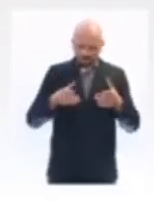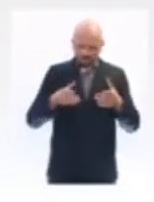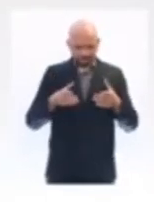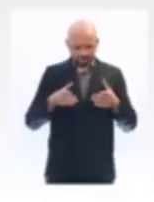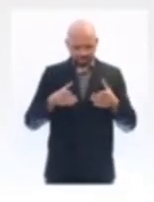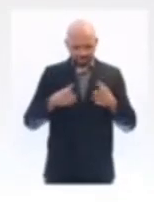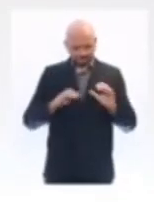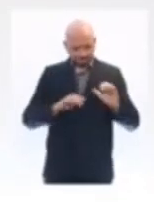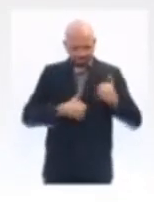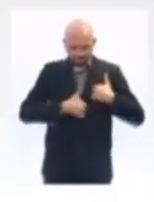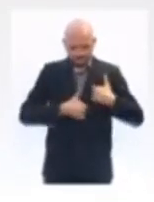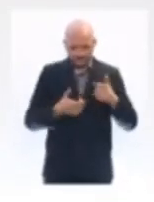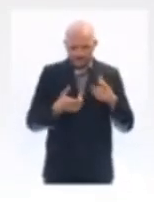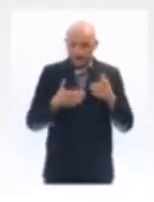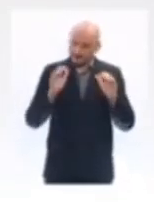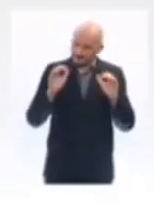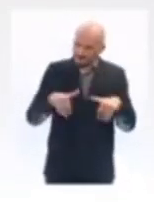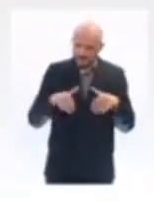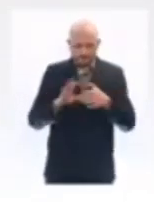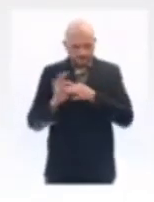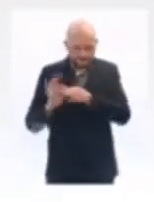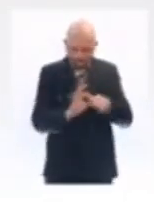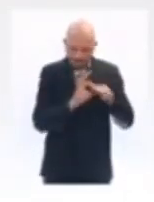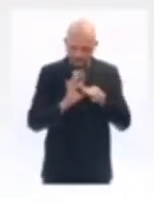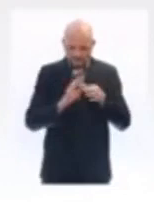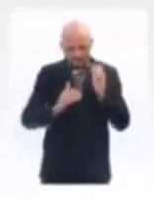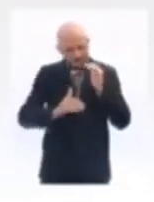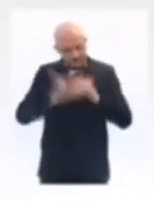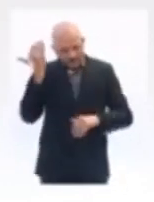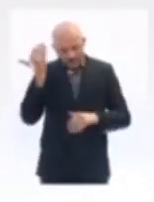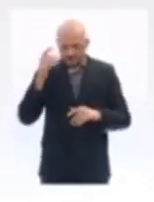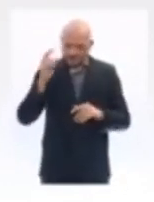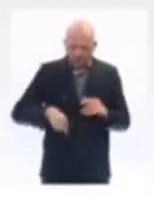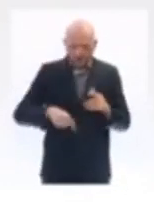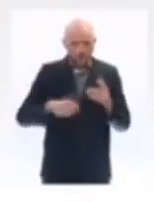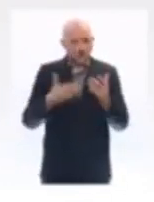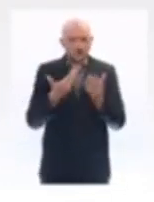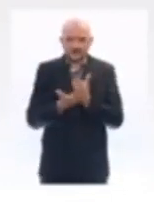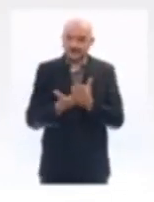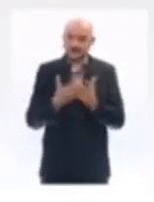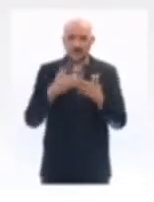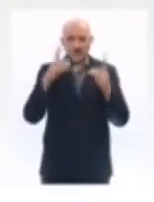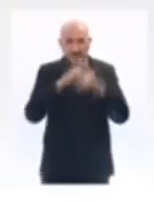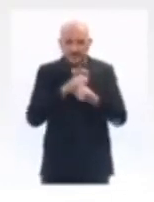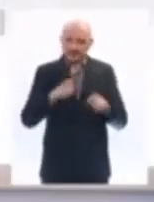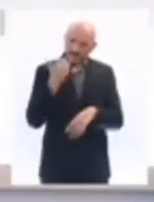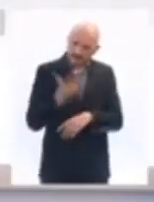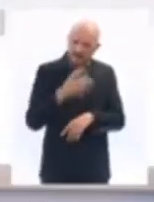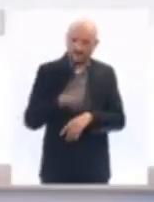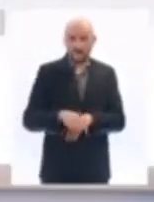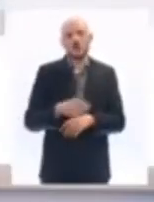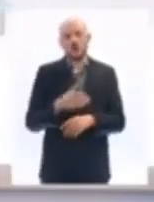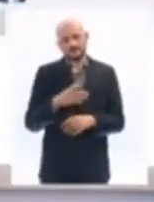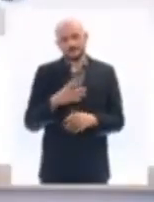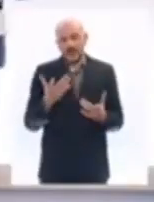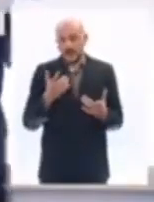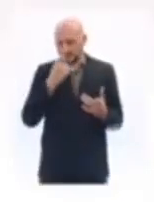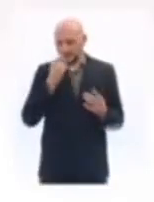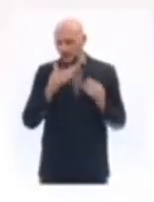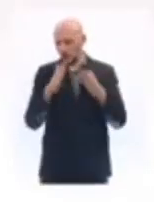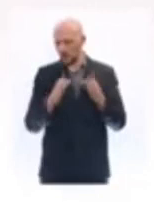médecins, certains ne sont pas du tout télétravaillables, d'autres le sont par certains le sont à 100%, et dans ce cas-là, ça peut